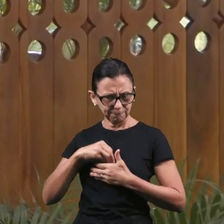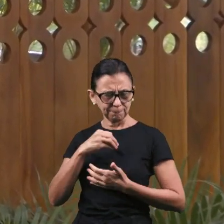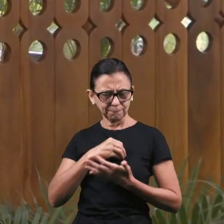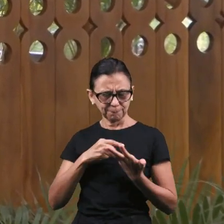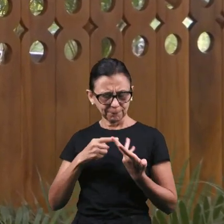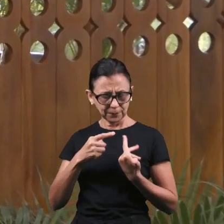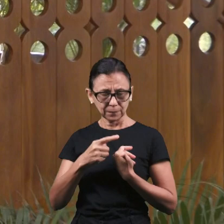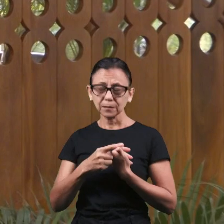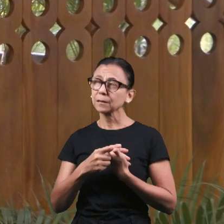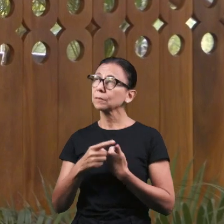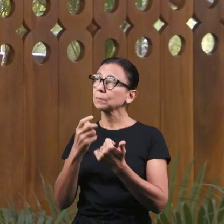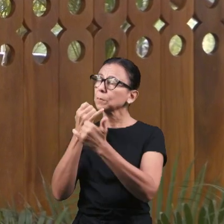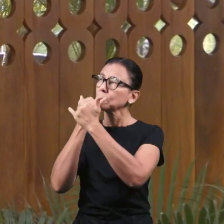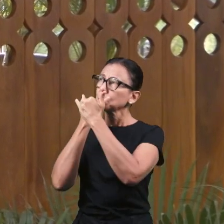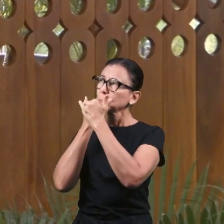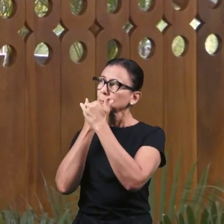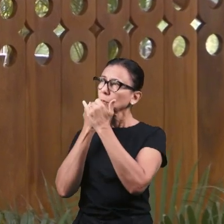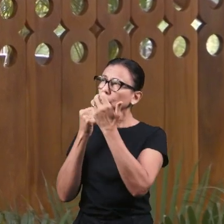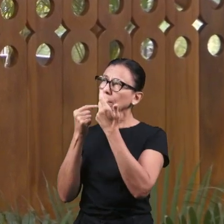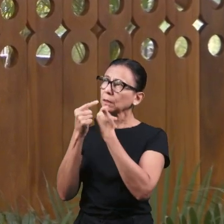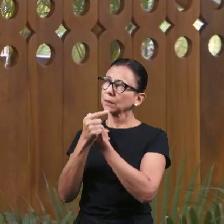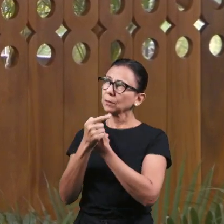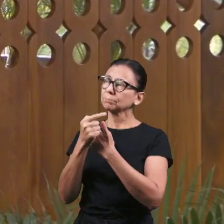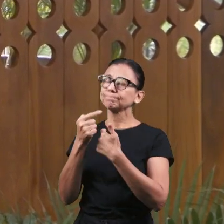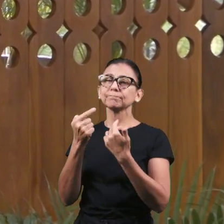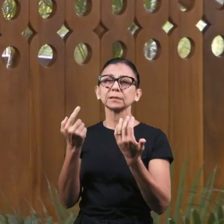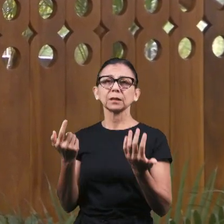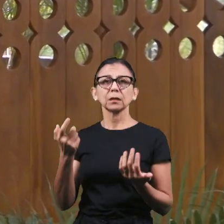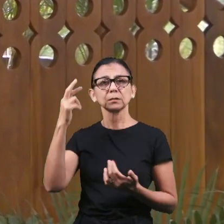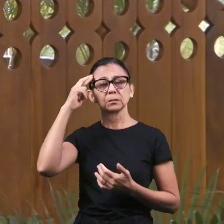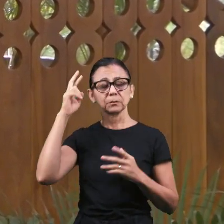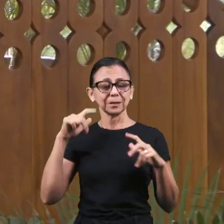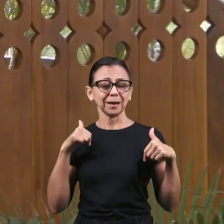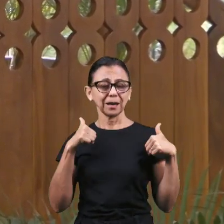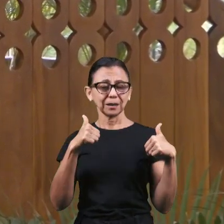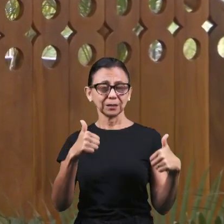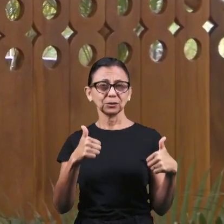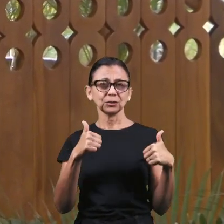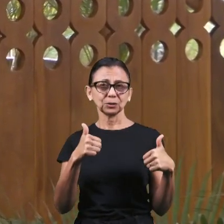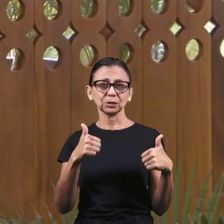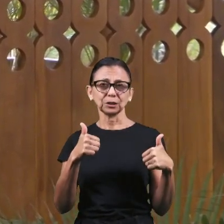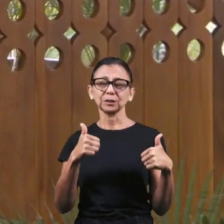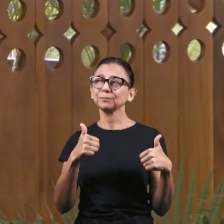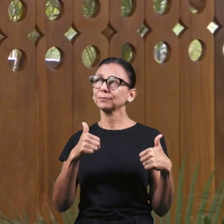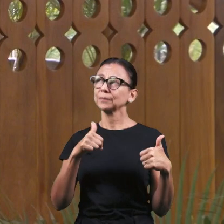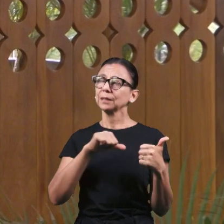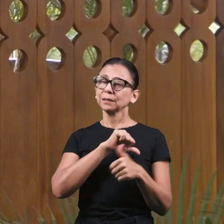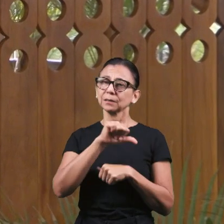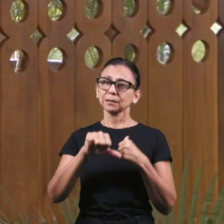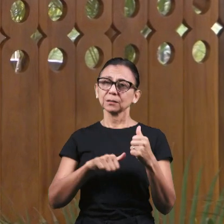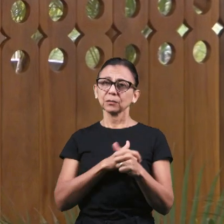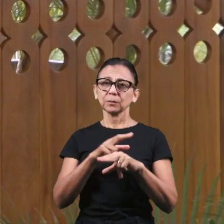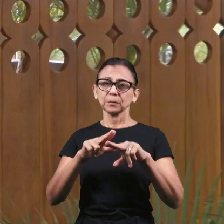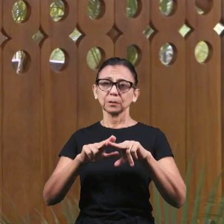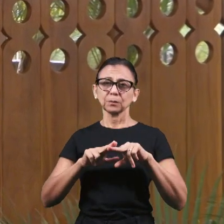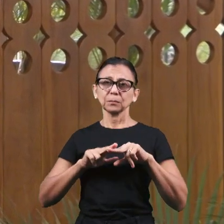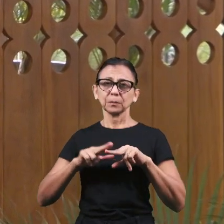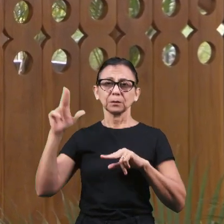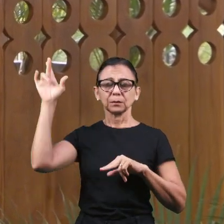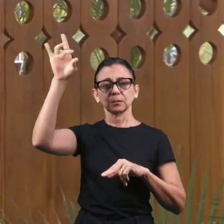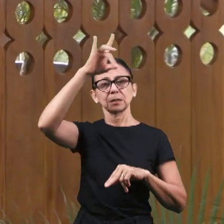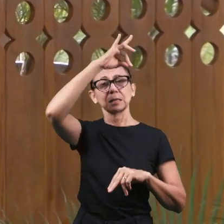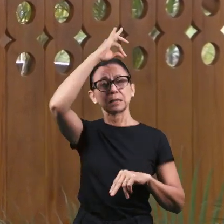péché, en demandant, Seigneur, le pardon. Nous demandons, Seigneur, que tu puisses agir dans nos vies à travers l'opération de ton Saint-Esprit maintenant, en nous